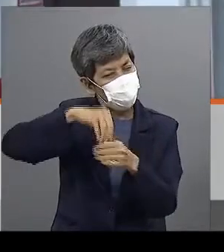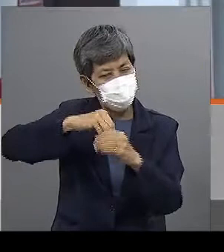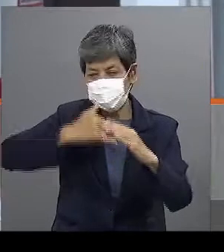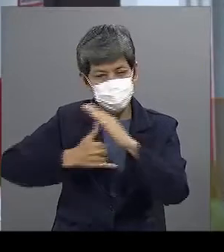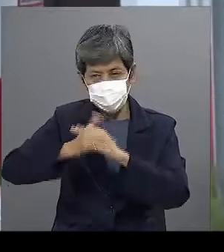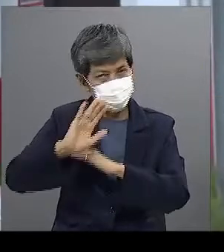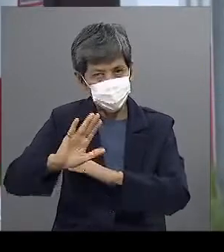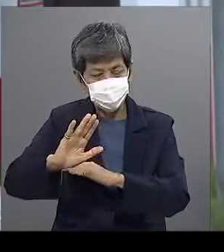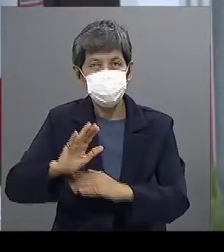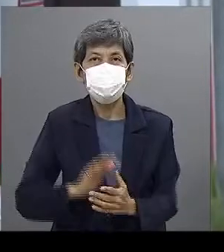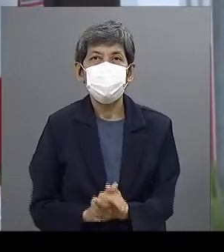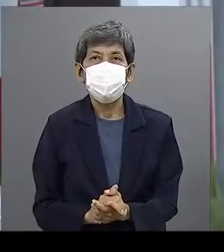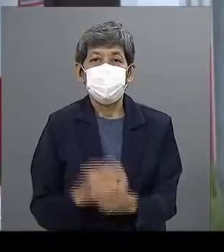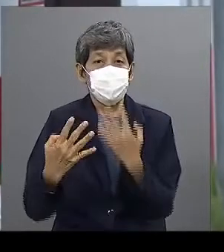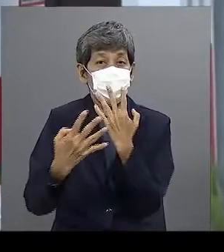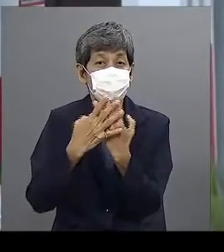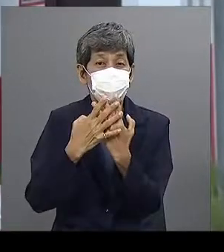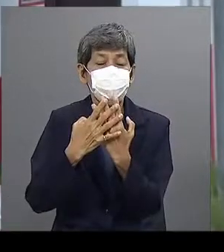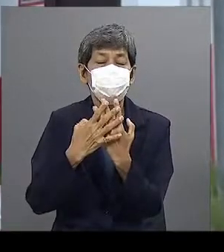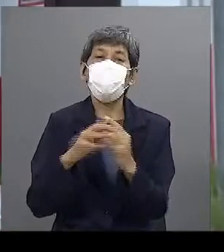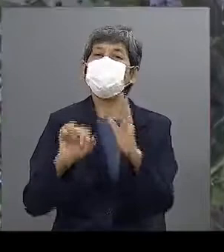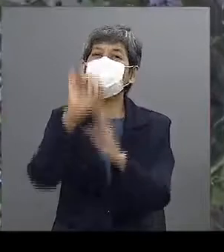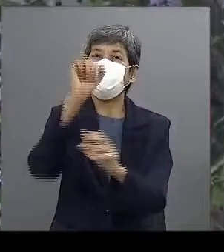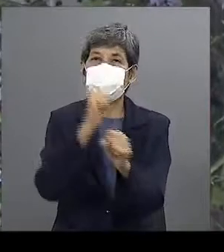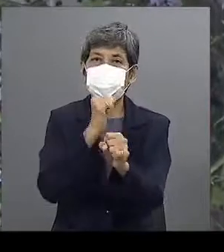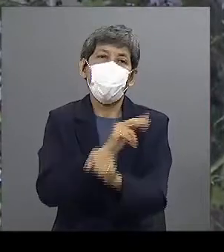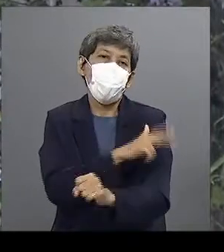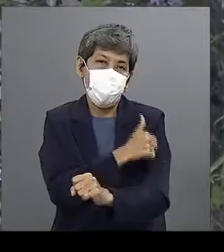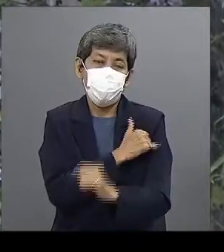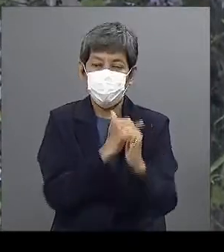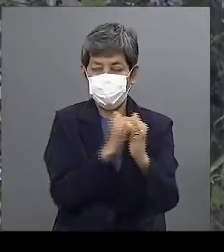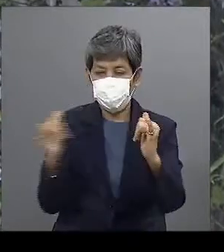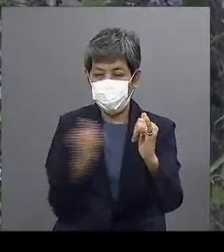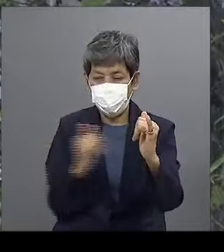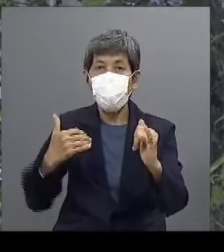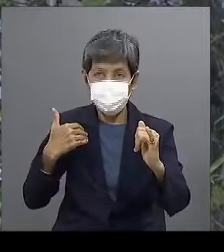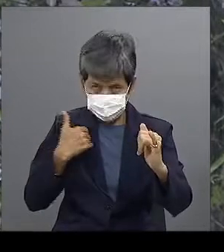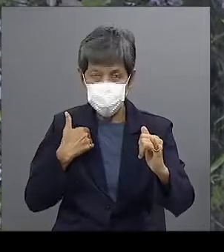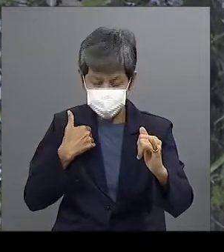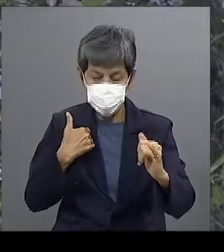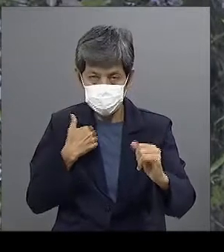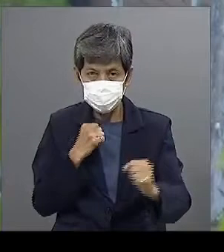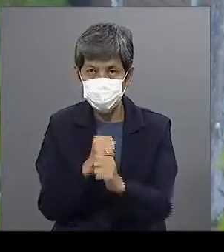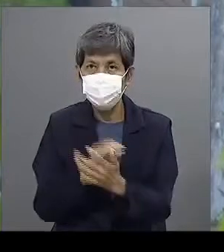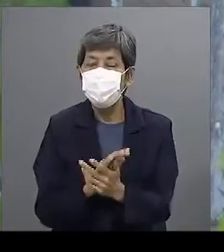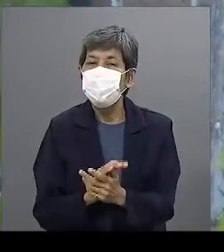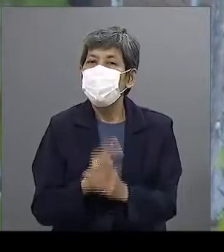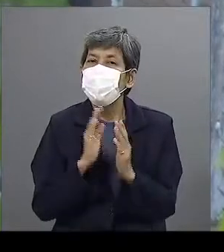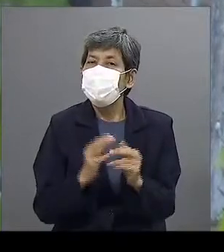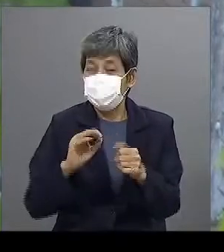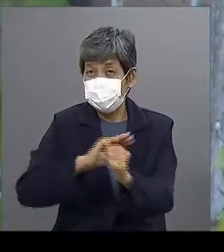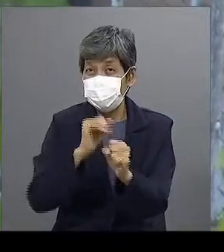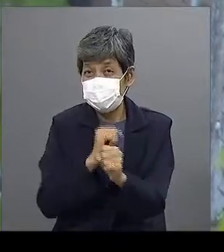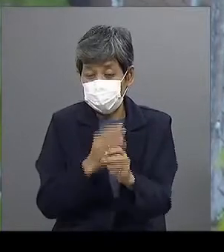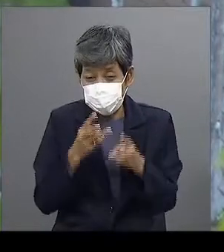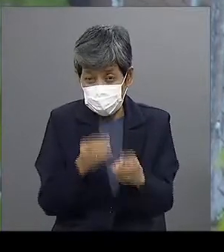เหมาะสำหรับเรือนจำกลางเชียงใหม่ได้จัดตั้งโรงพยาบาลสนามหลังพบผู้ต้องขังและผู้คุมติดเชื้อโควิช 19โดยใช้มาตรการทาง